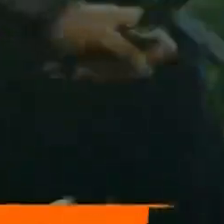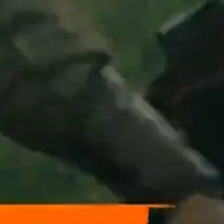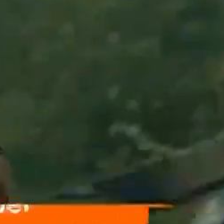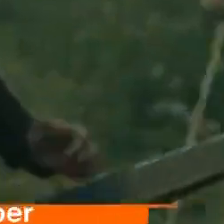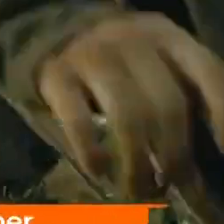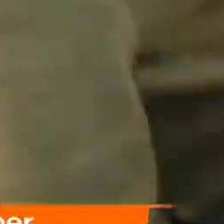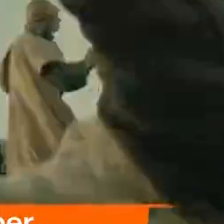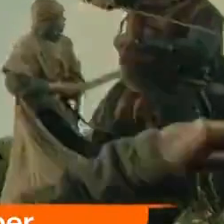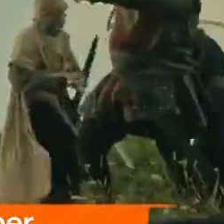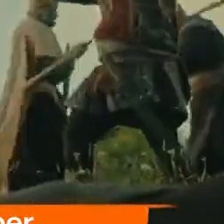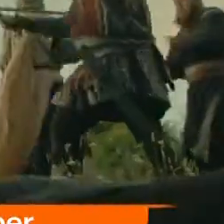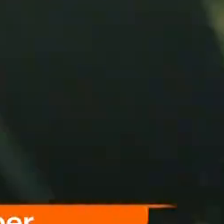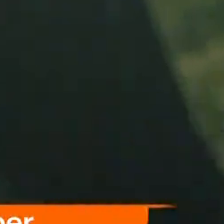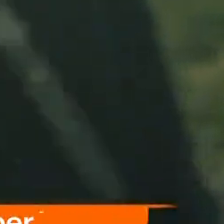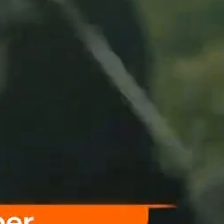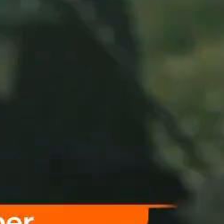Haber'de.